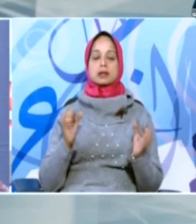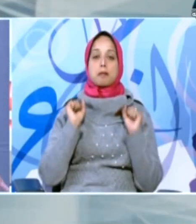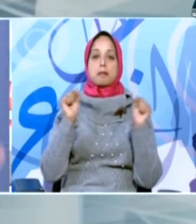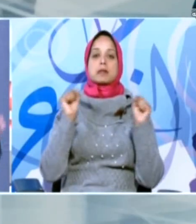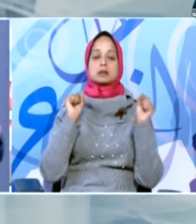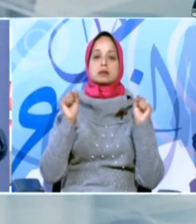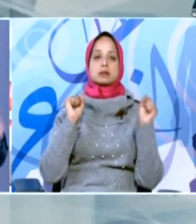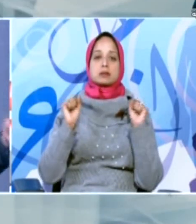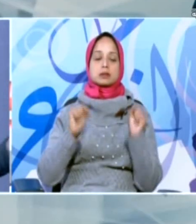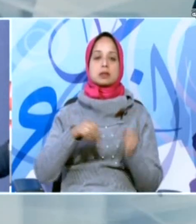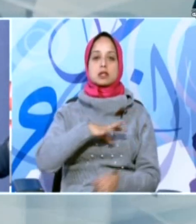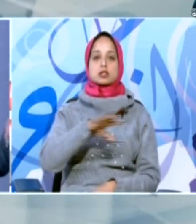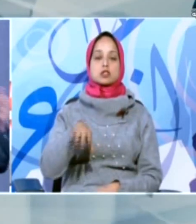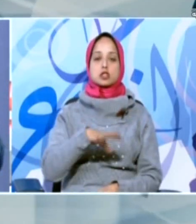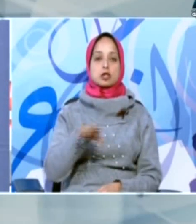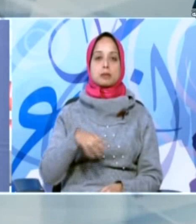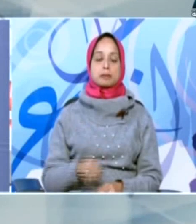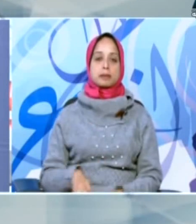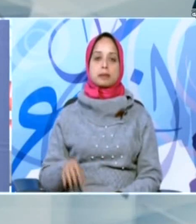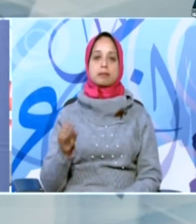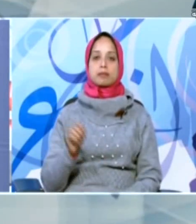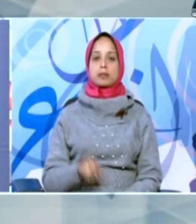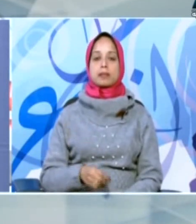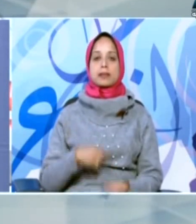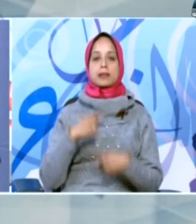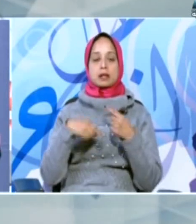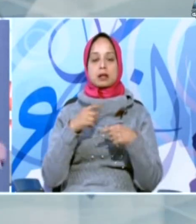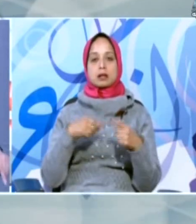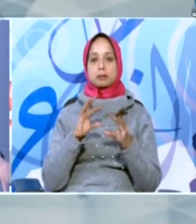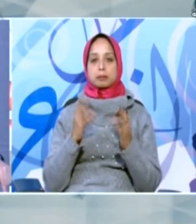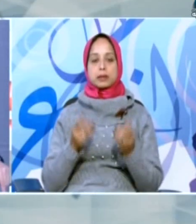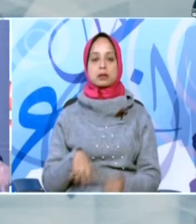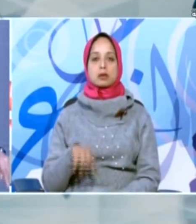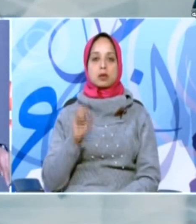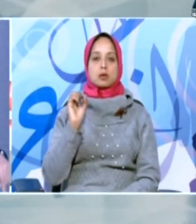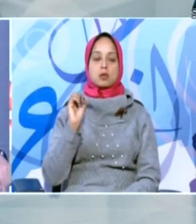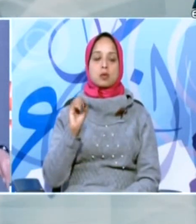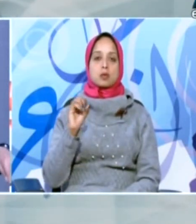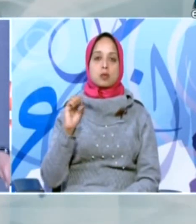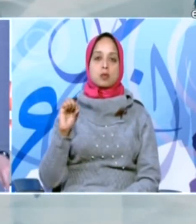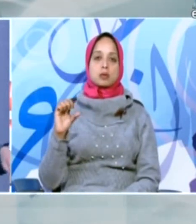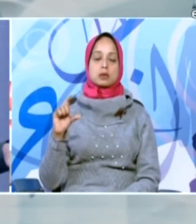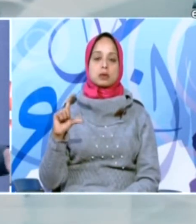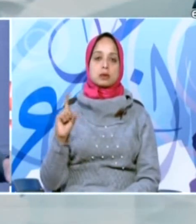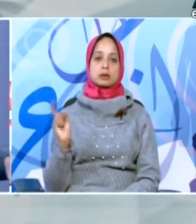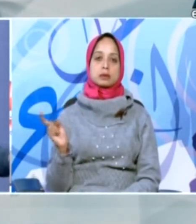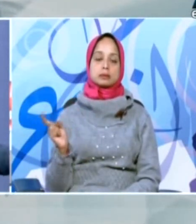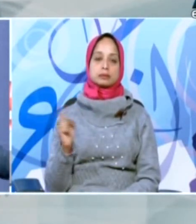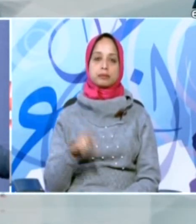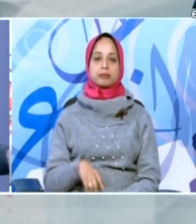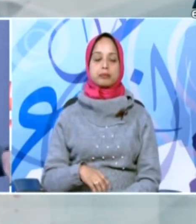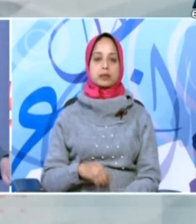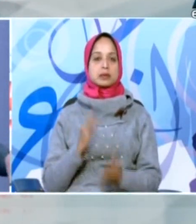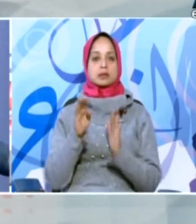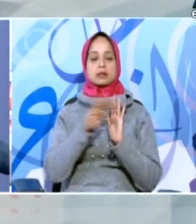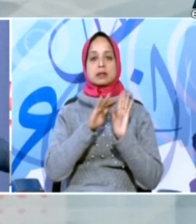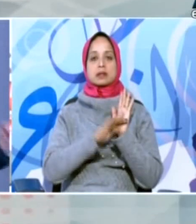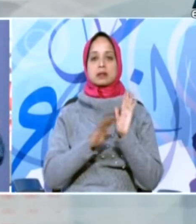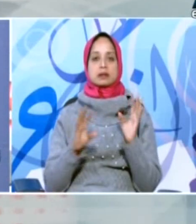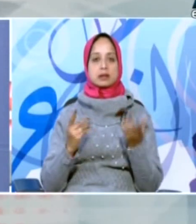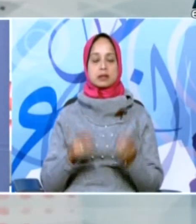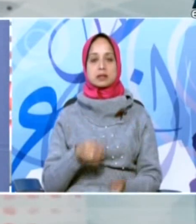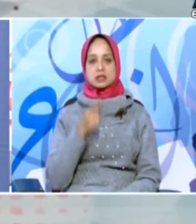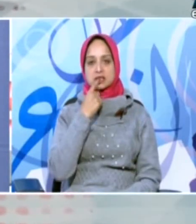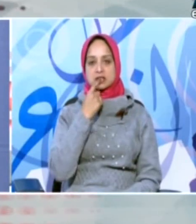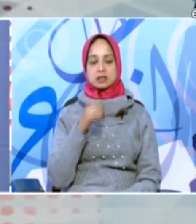1935 من تصريح صامويل هور. ورجعت بقى جت بعديها ما نتائج تصريح صامويل هور